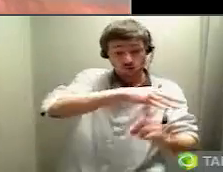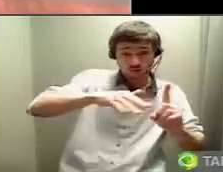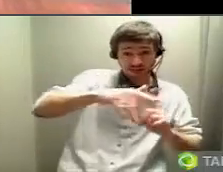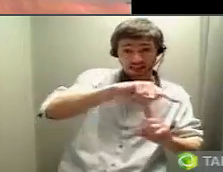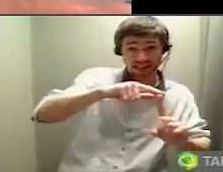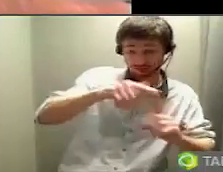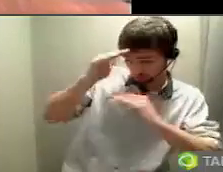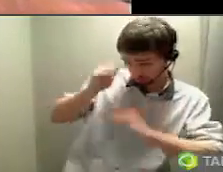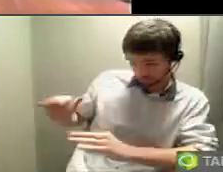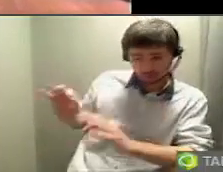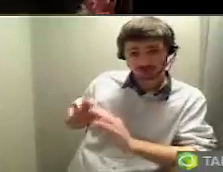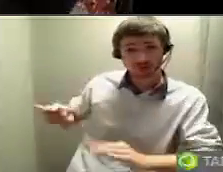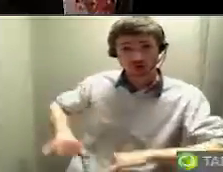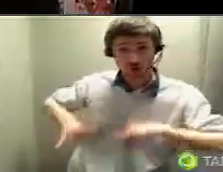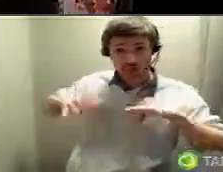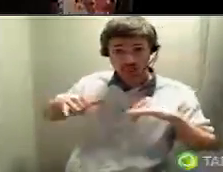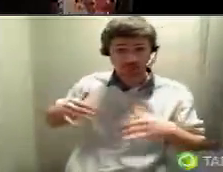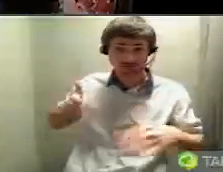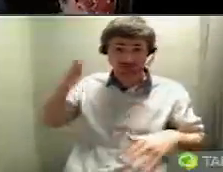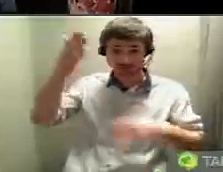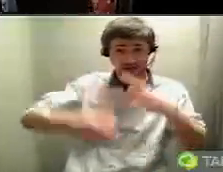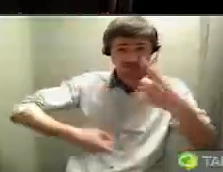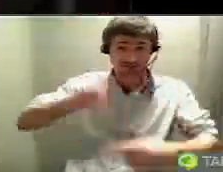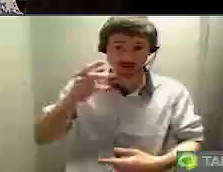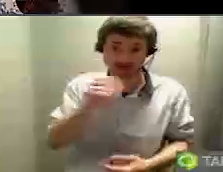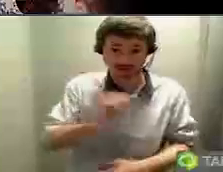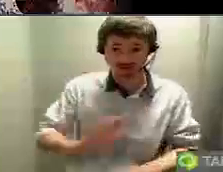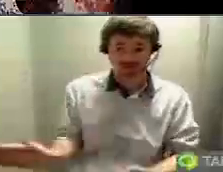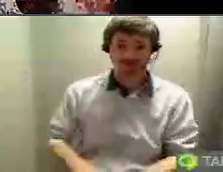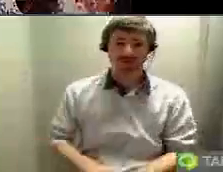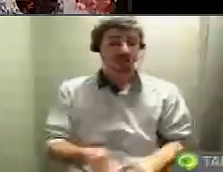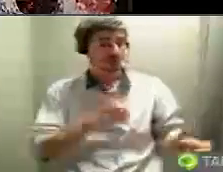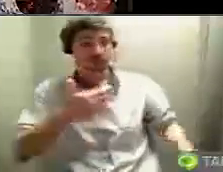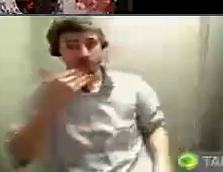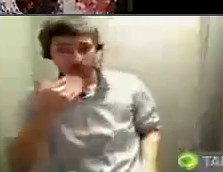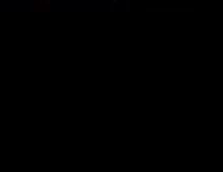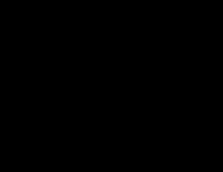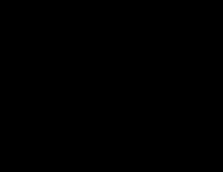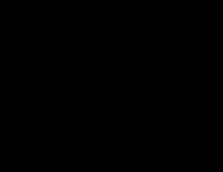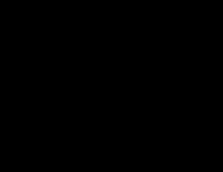d'avenir ». Voilà, merci. Merci. On va prendre une photo. Vous êtes venu avec vous.